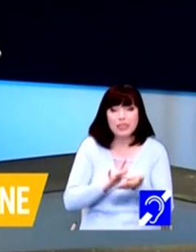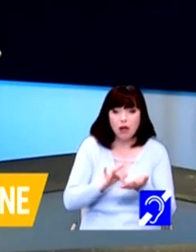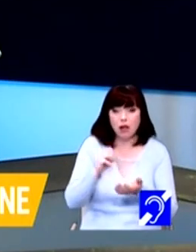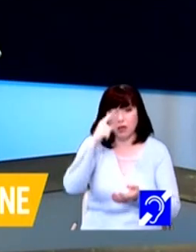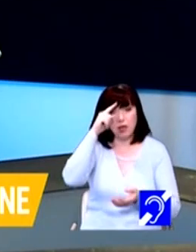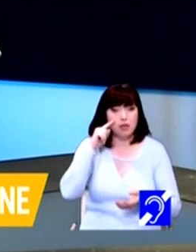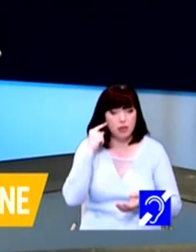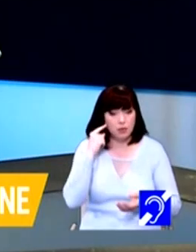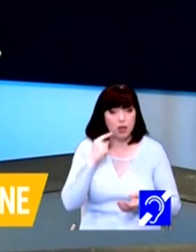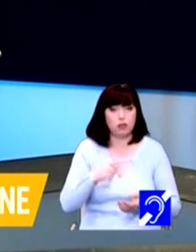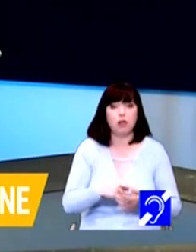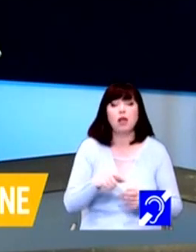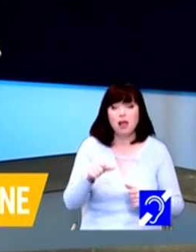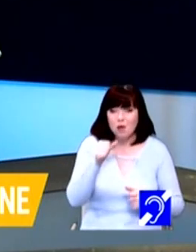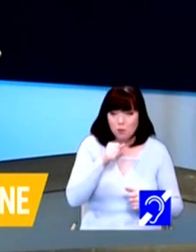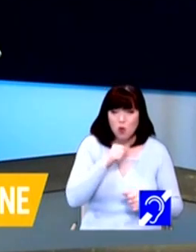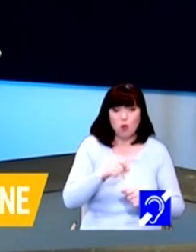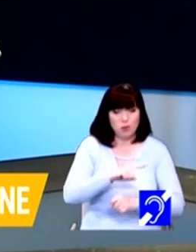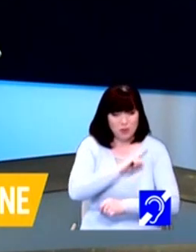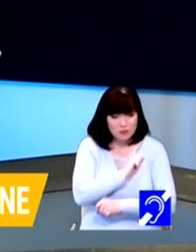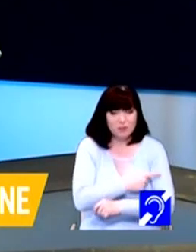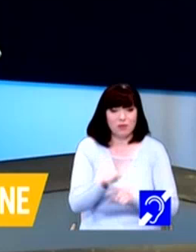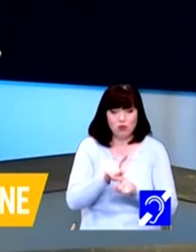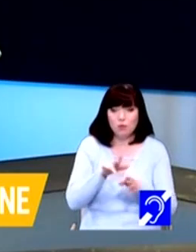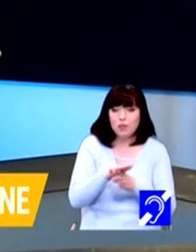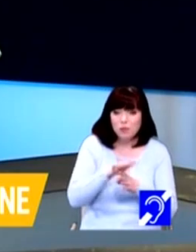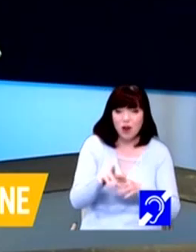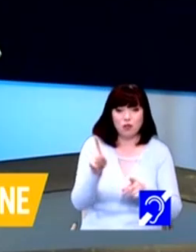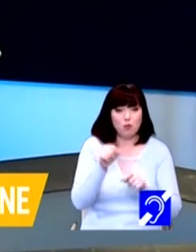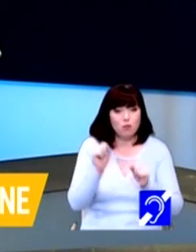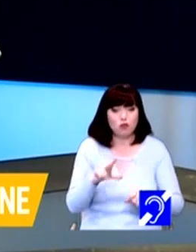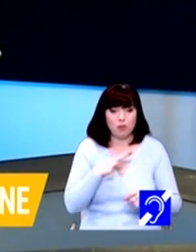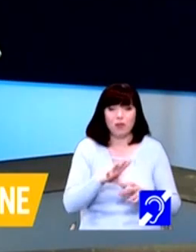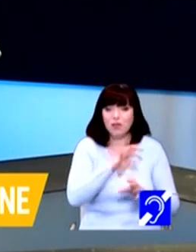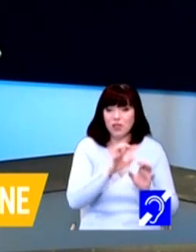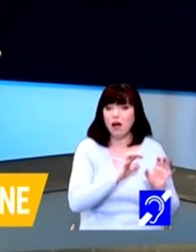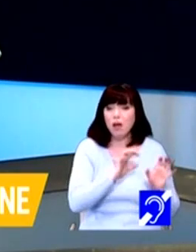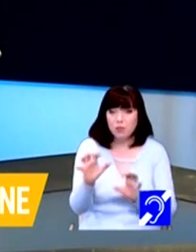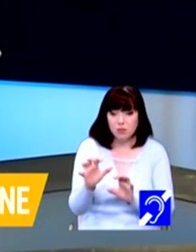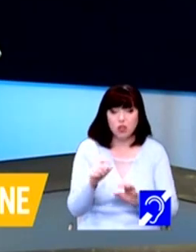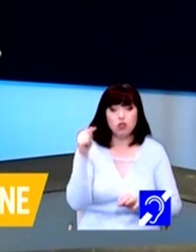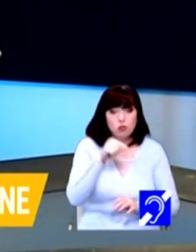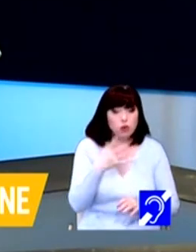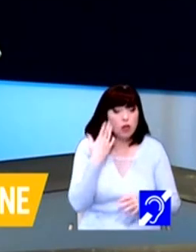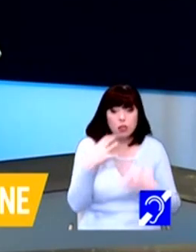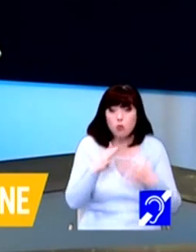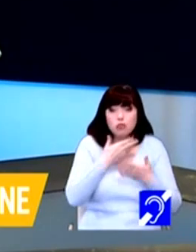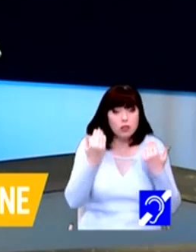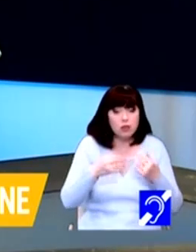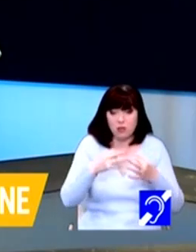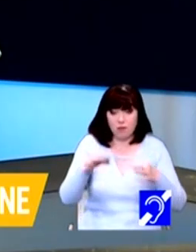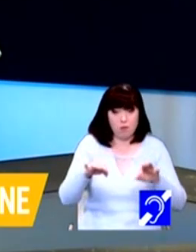azeri. Se încearcă din răsputeri să se facă față provocărilor pentru a gestiona problemele, mai ales atunci când nu mai sunt locuri